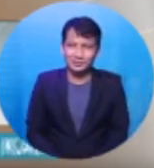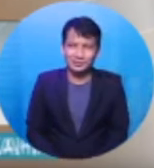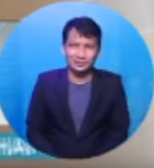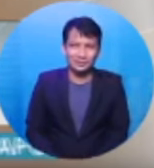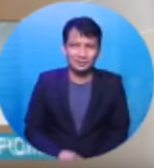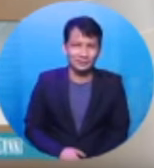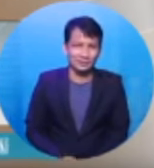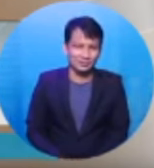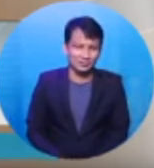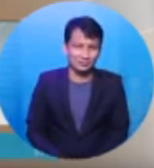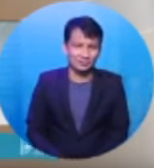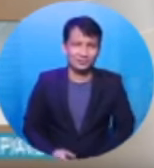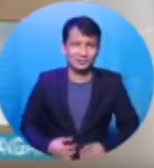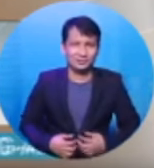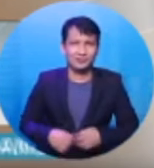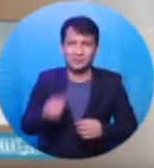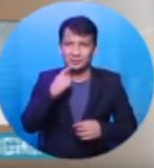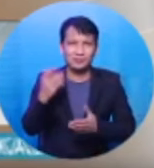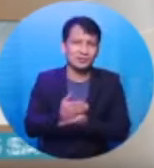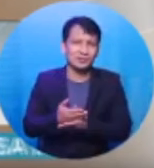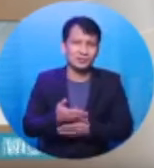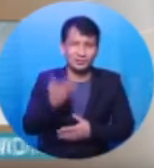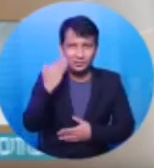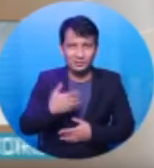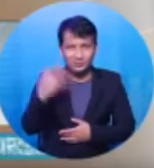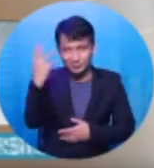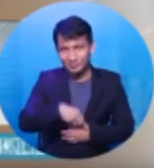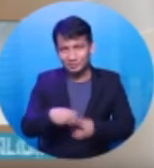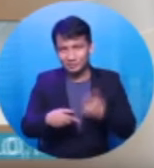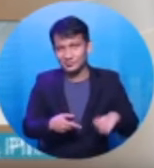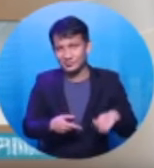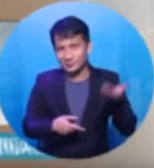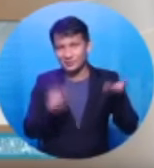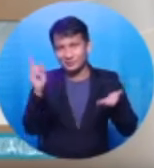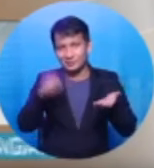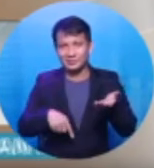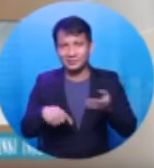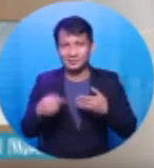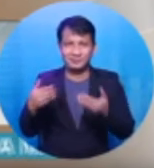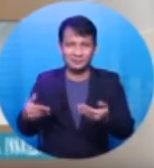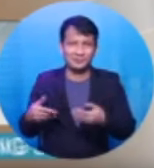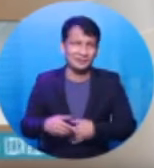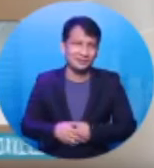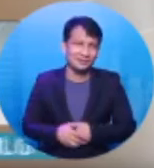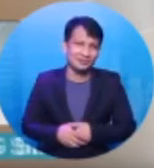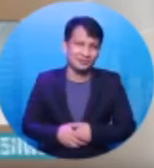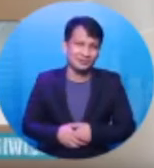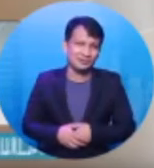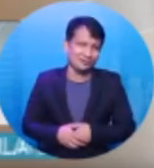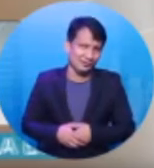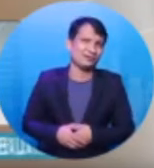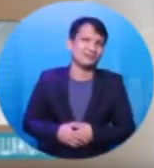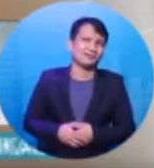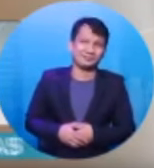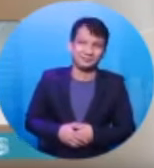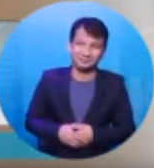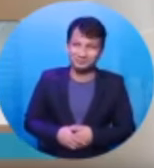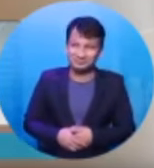magpakamatay, pastila. Niyo, hindi makamubon sa akin. Kasi sa sobrang ganda niyo yan, baka hindi siya makamubon, ano po?